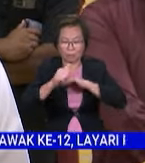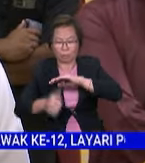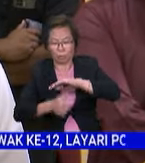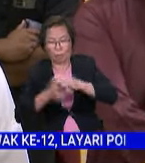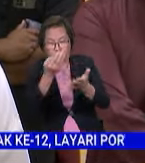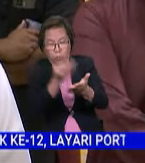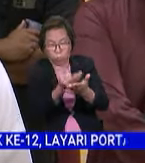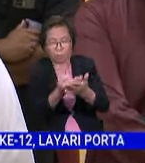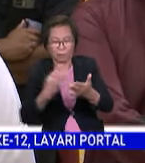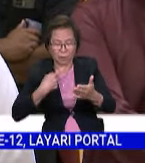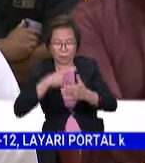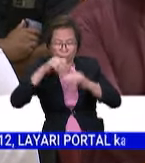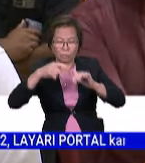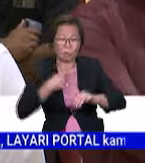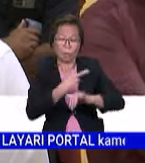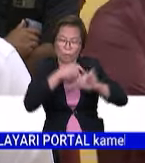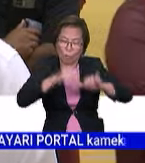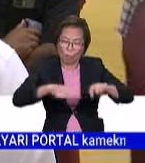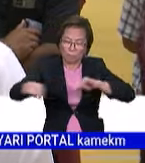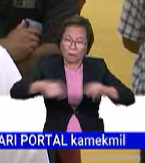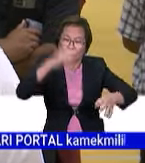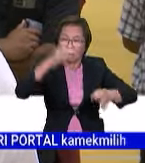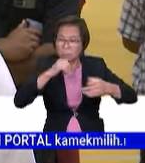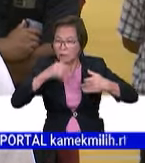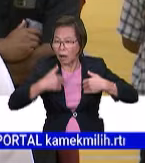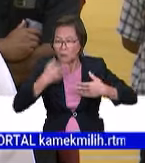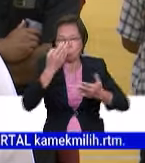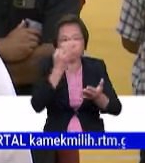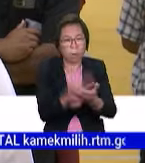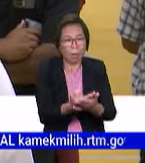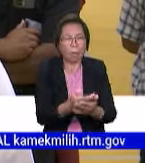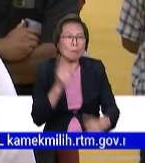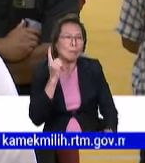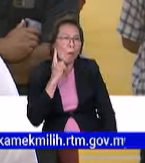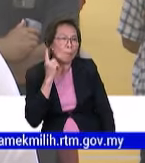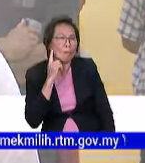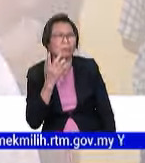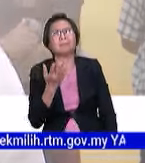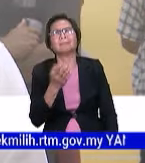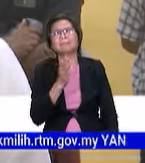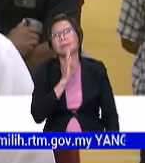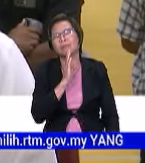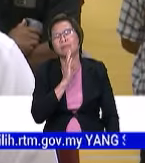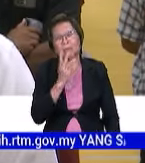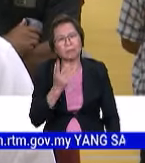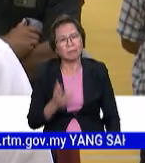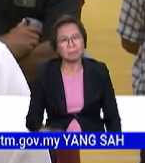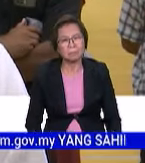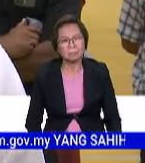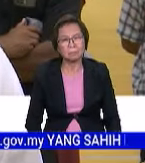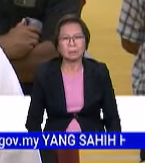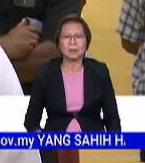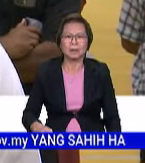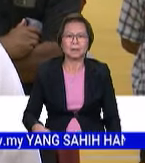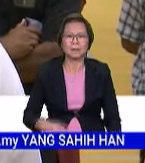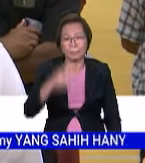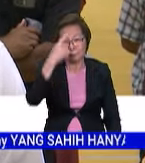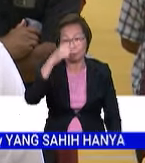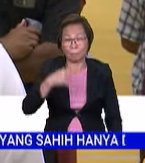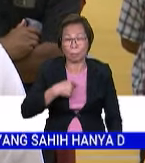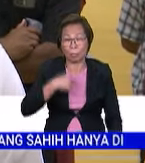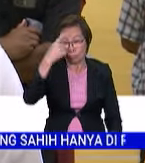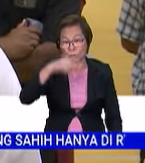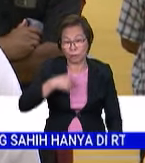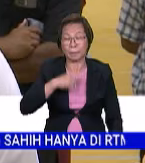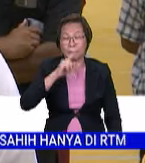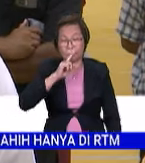kita tindak. Kita tak boleh kita nak dengar begitu saja kan. Sebab tu pada kita ialah